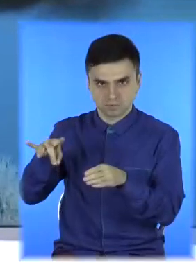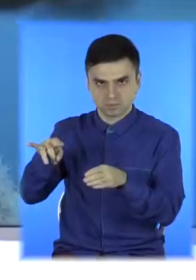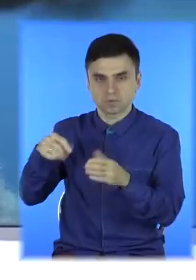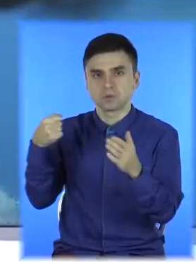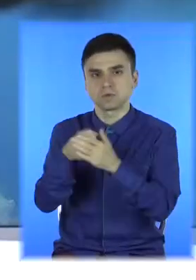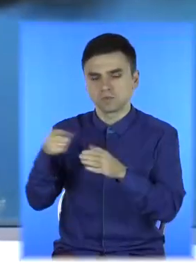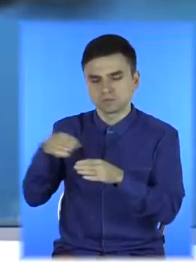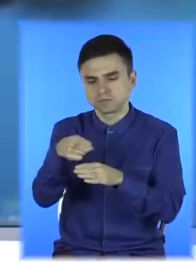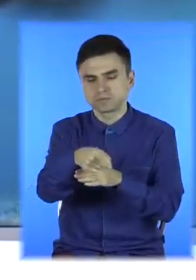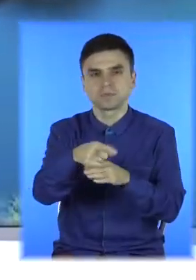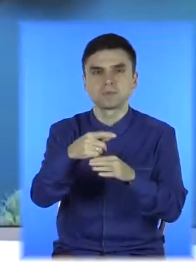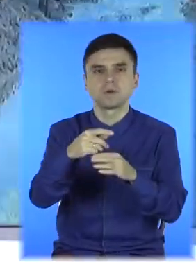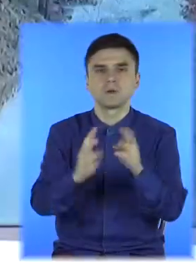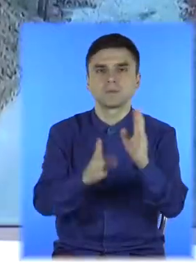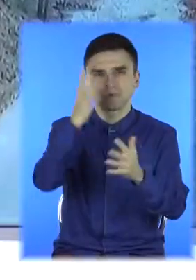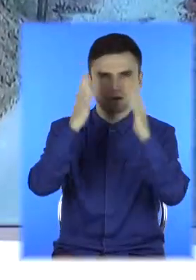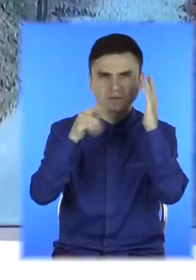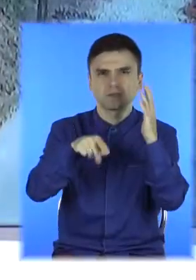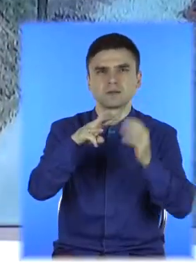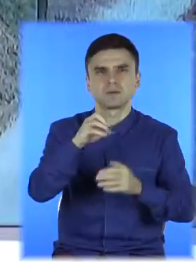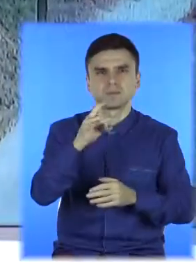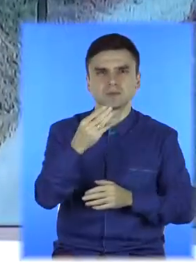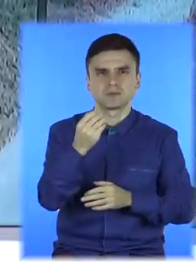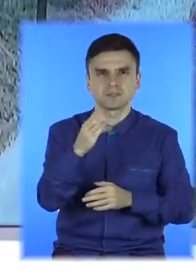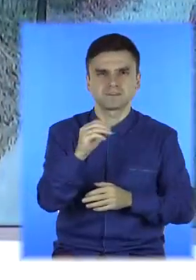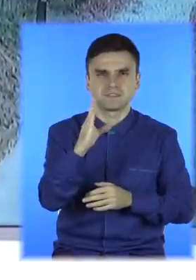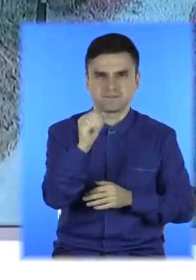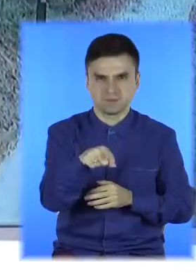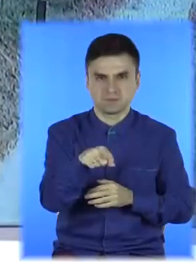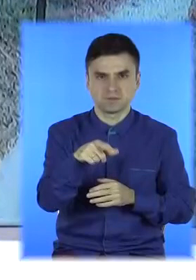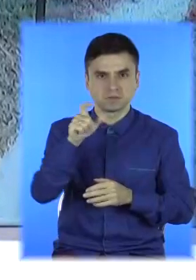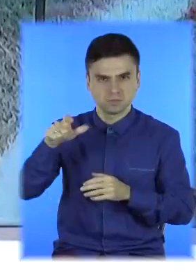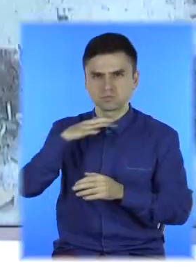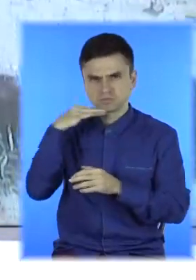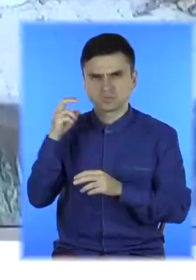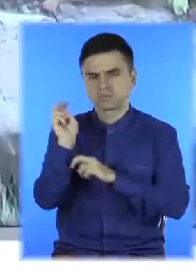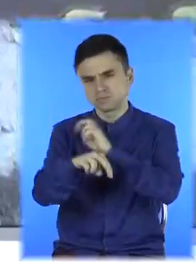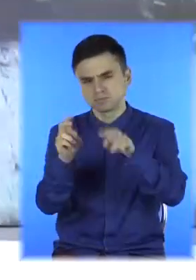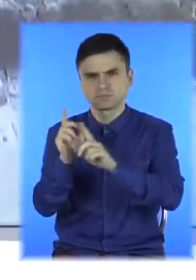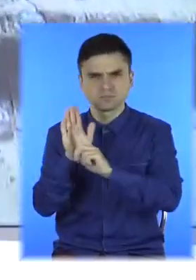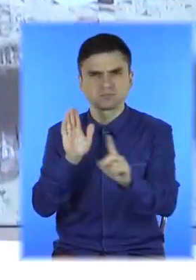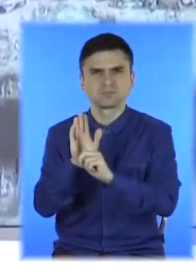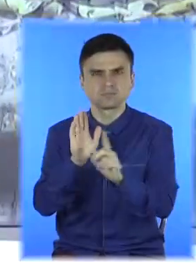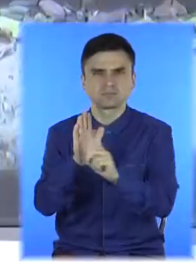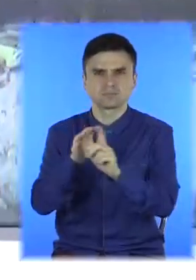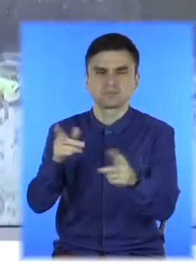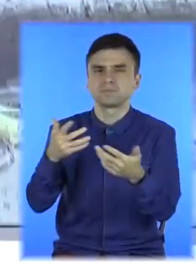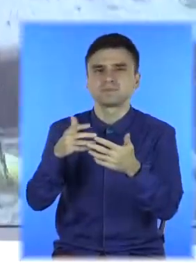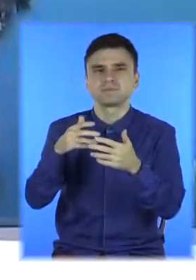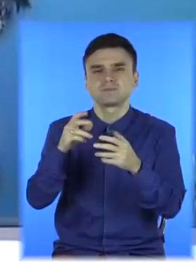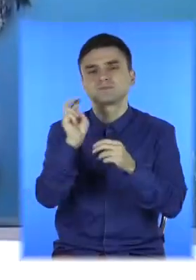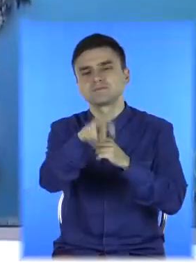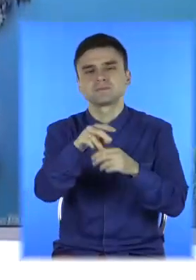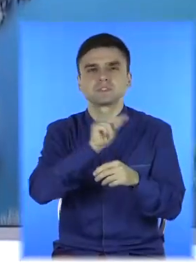школи та роботи. Висота схилу тут понад 20 метрів, а спуститися можна було лише вщент зруйнованими